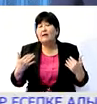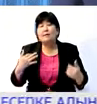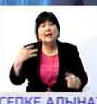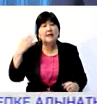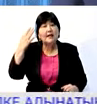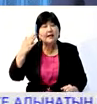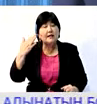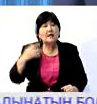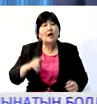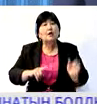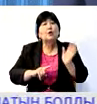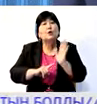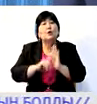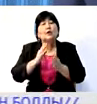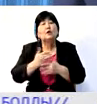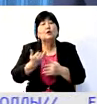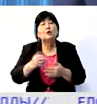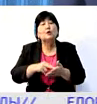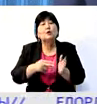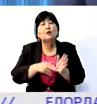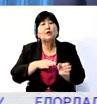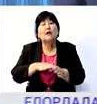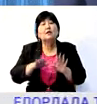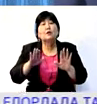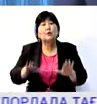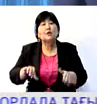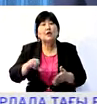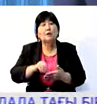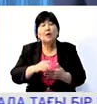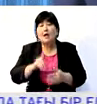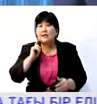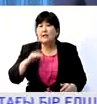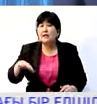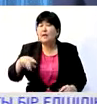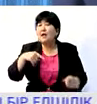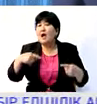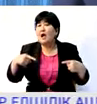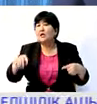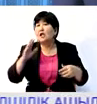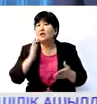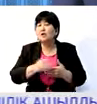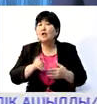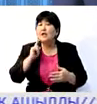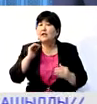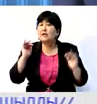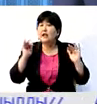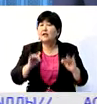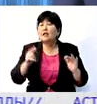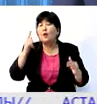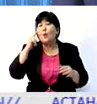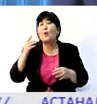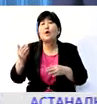идеясын дүниеге келтіретін, соны жүзеге асыратын орталық болу керек. Жастардың бәрі, әр жақта жүрген жастардың бәрі осы жерде келеді, ой